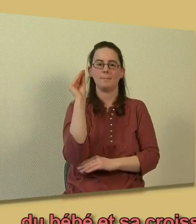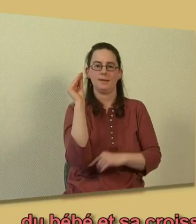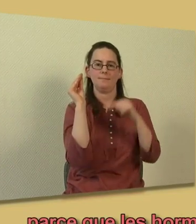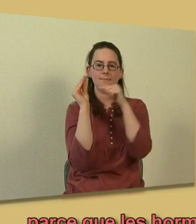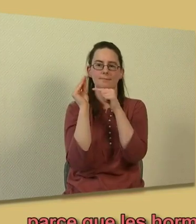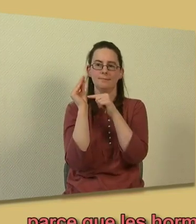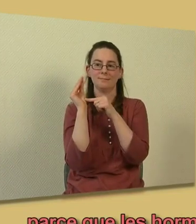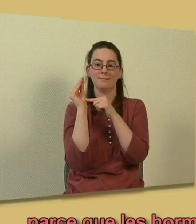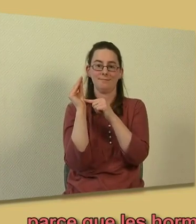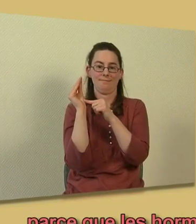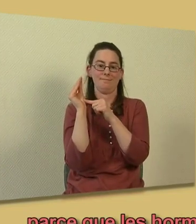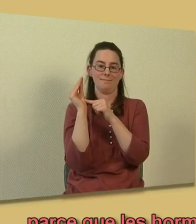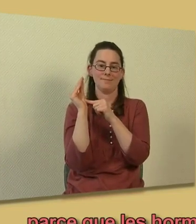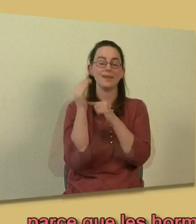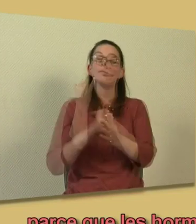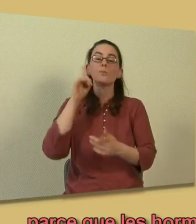sa croissance.